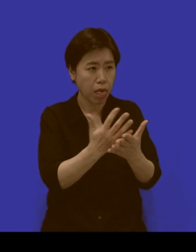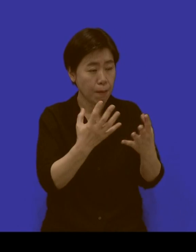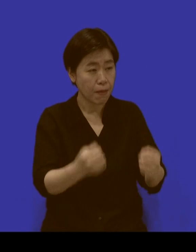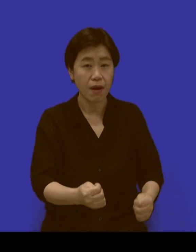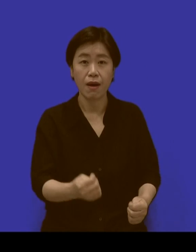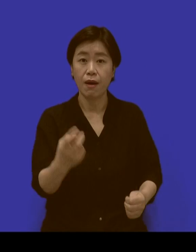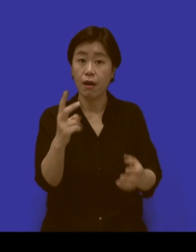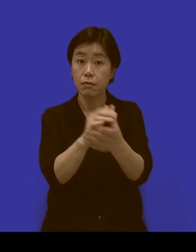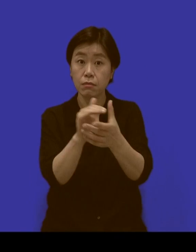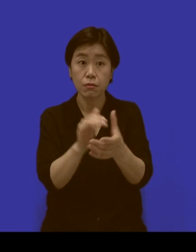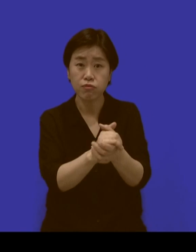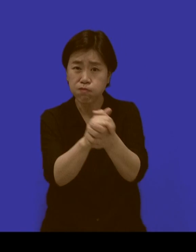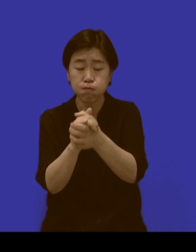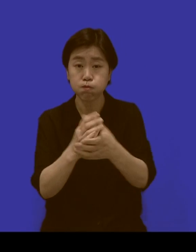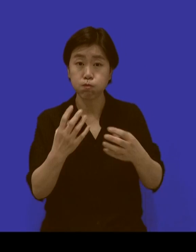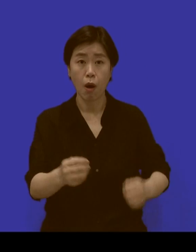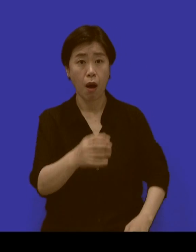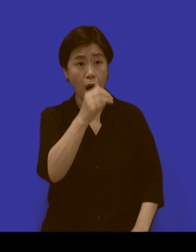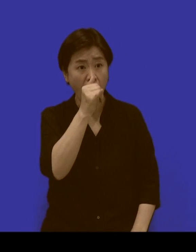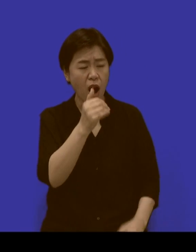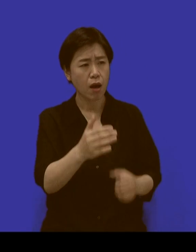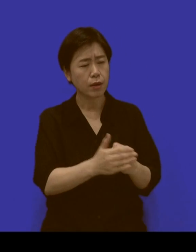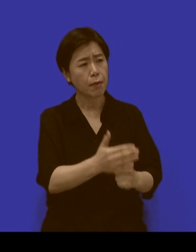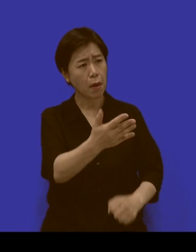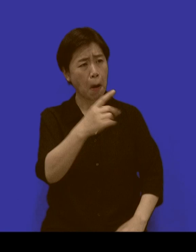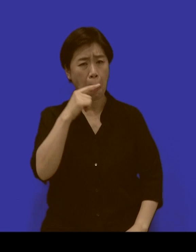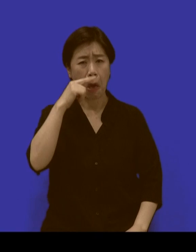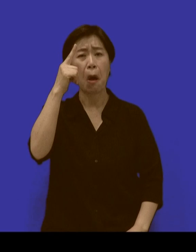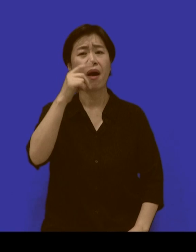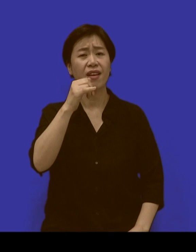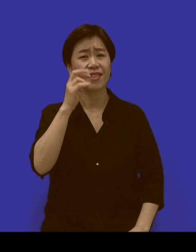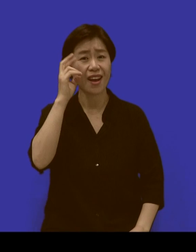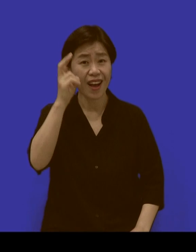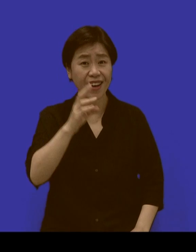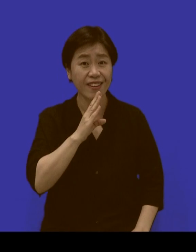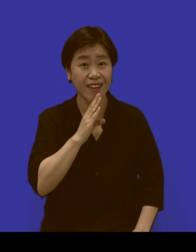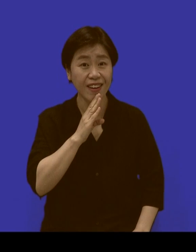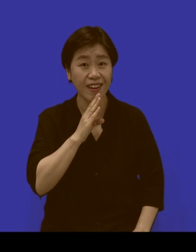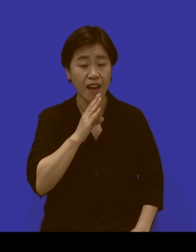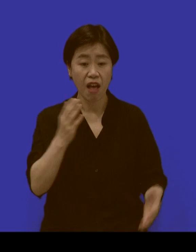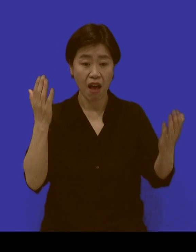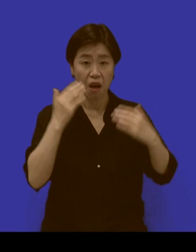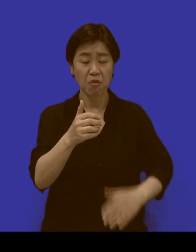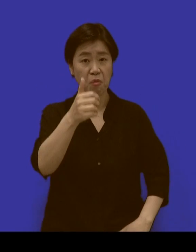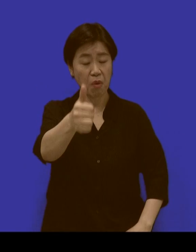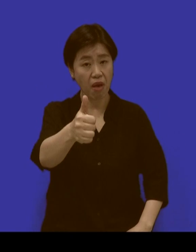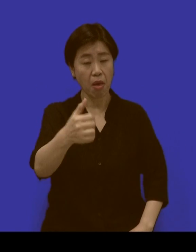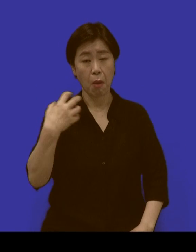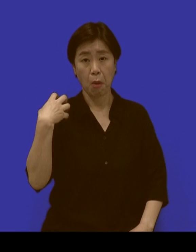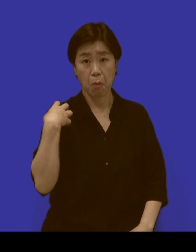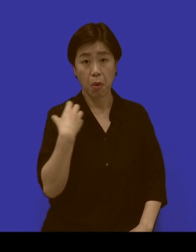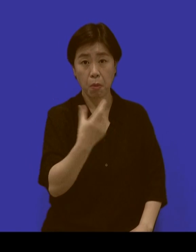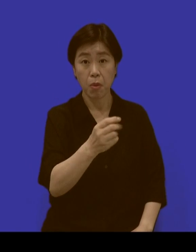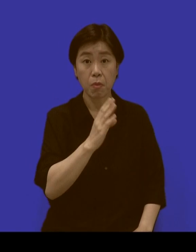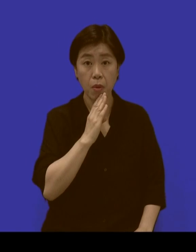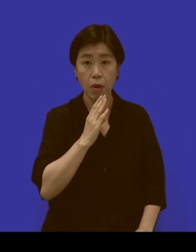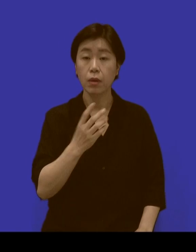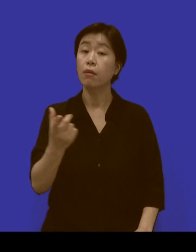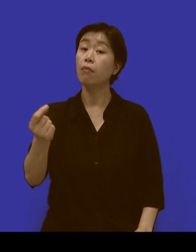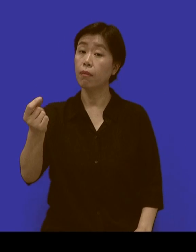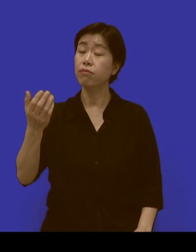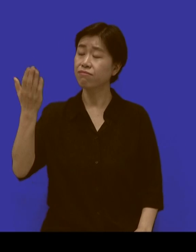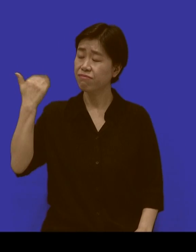관계도 좋으면 사실 뭐 살짝 교만할 수밖에 없었겠네요. 네, 학생회장도 나가고 할 정도면. 네,